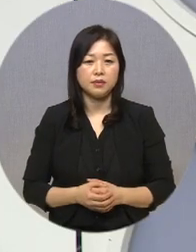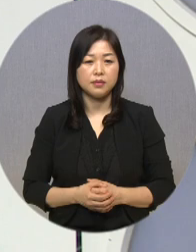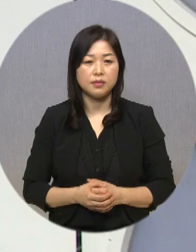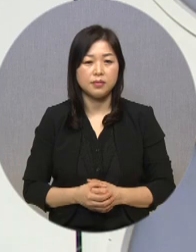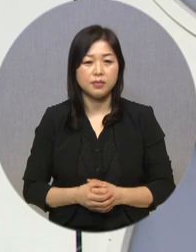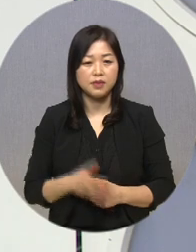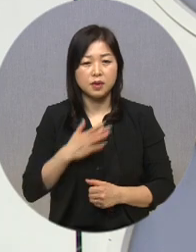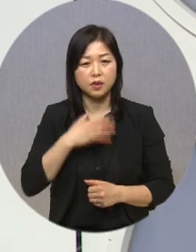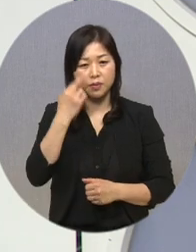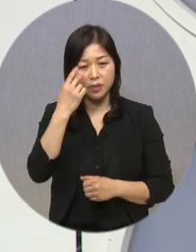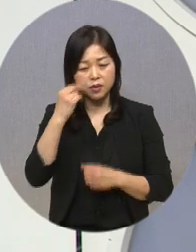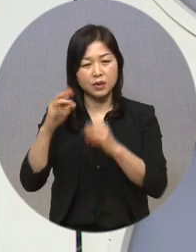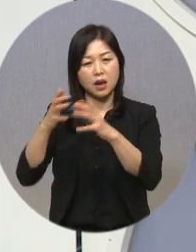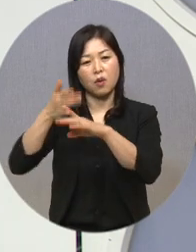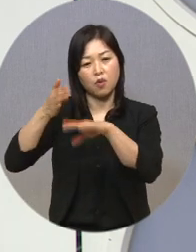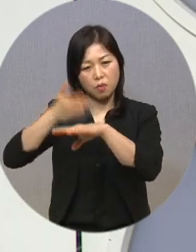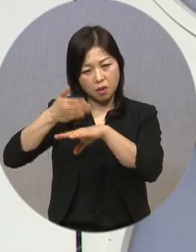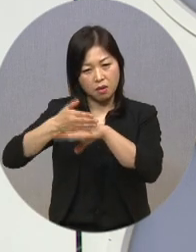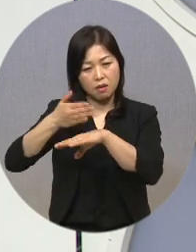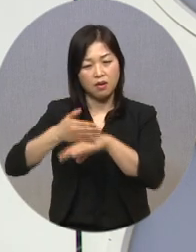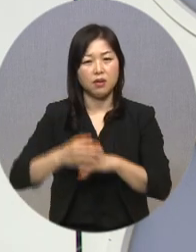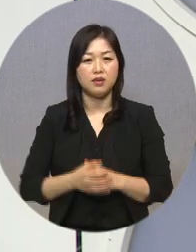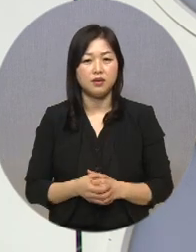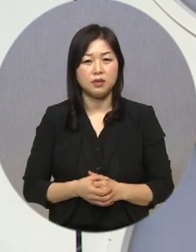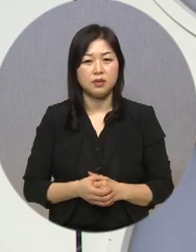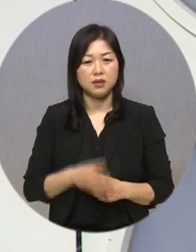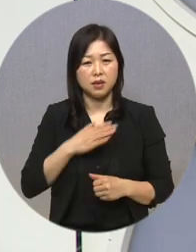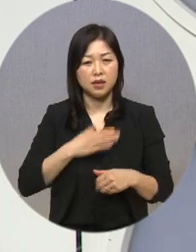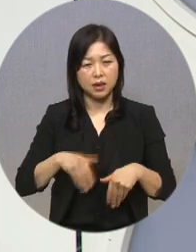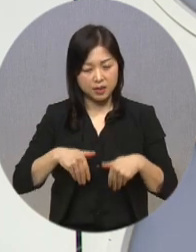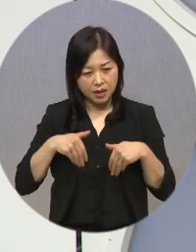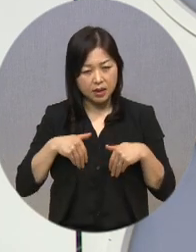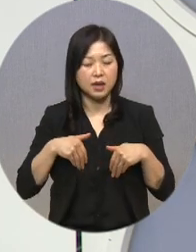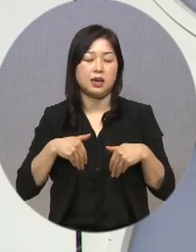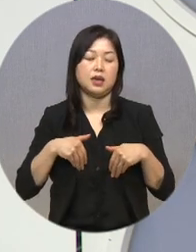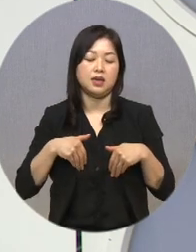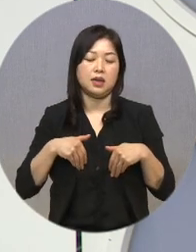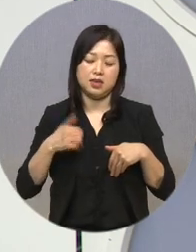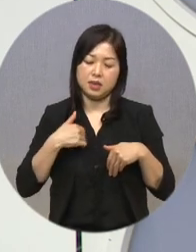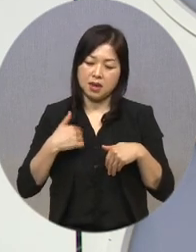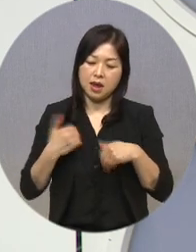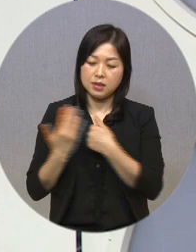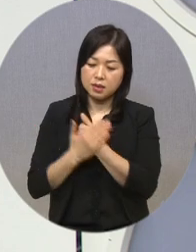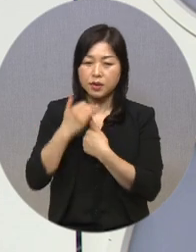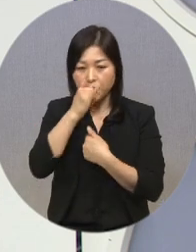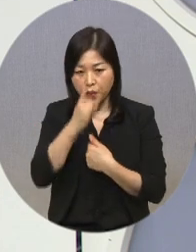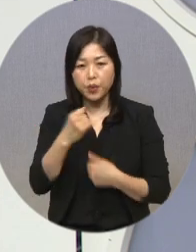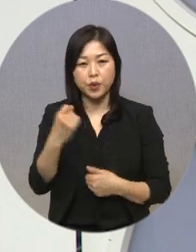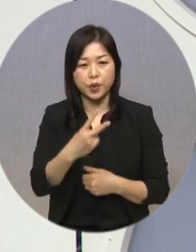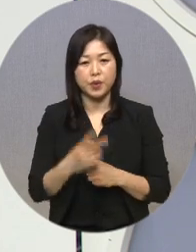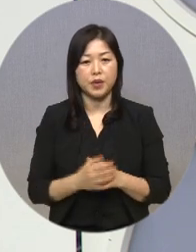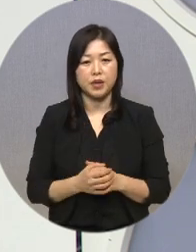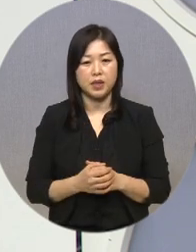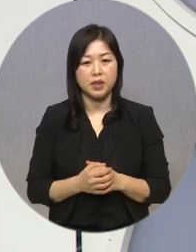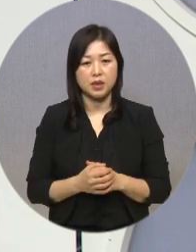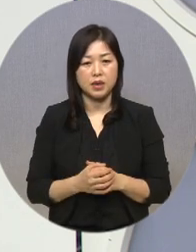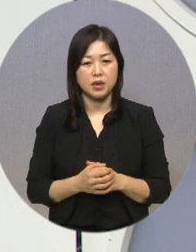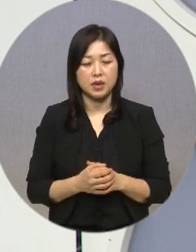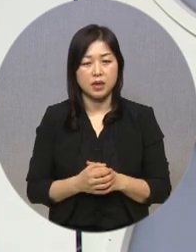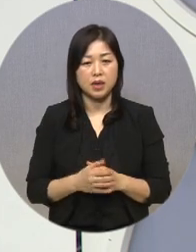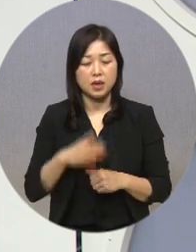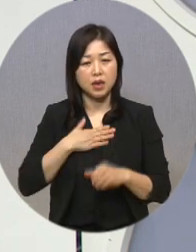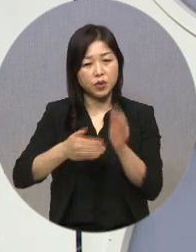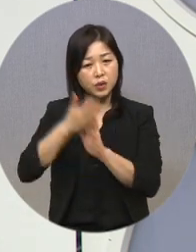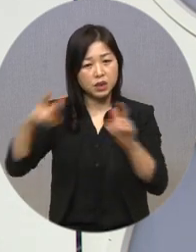저는 미국이 고맙습니다. 저를 그렇게 따뜻하게 받아주고 특히 나는 흑인을 우리